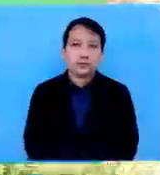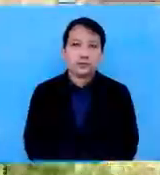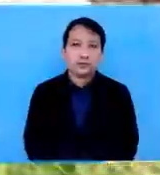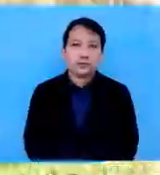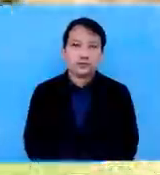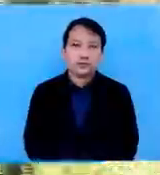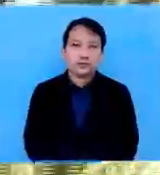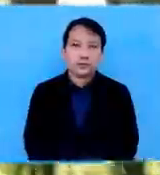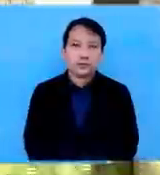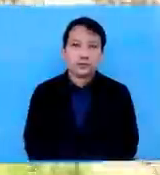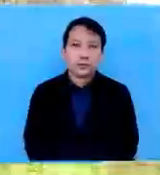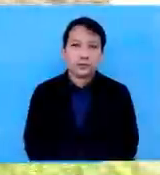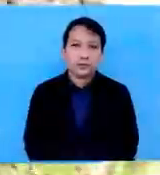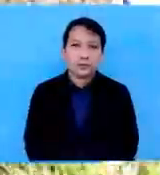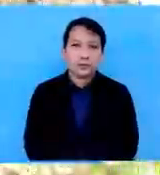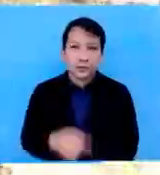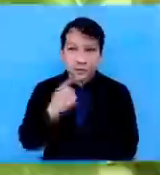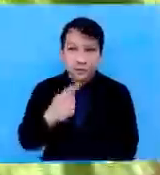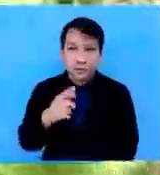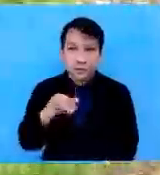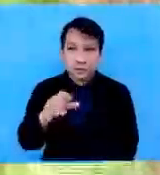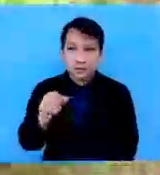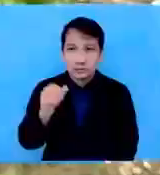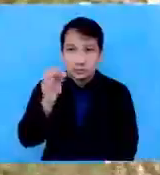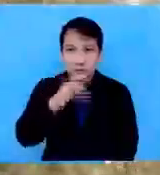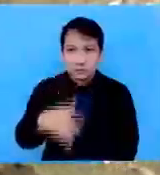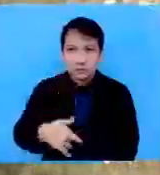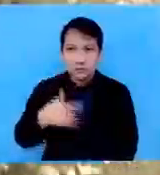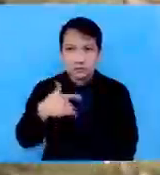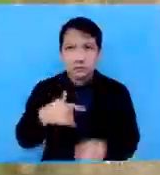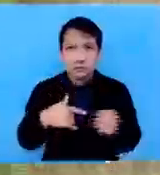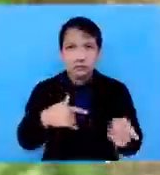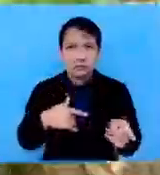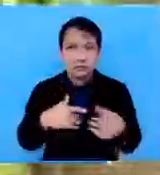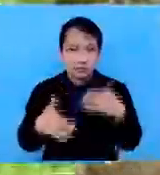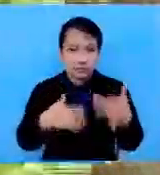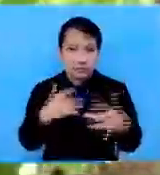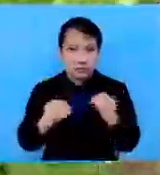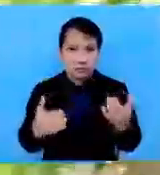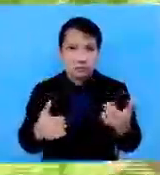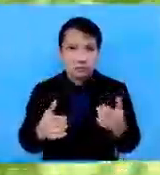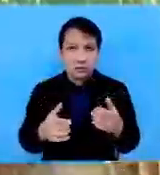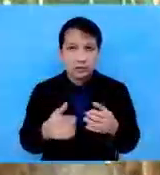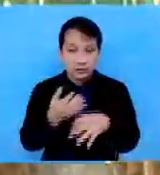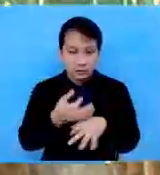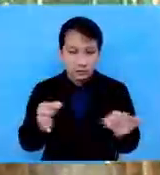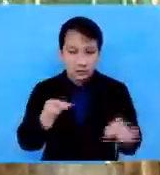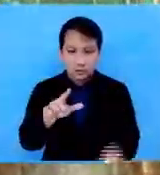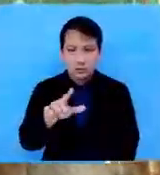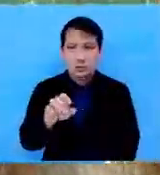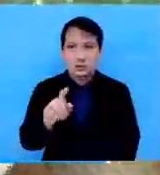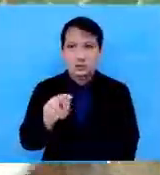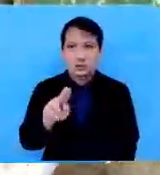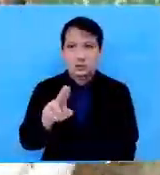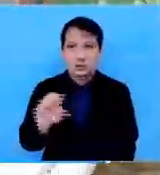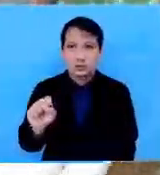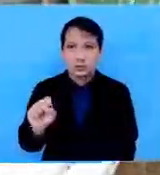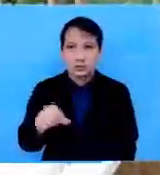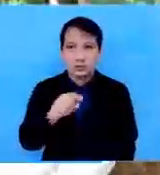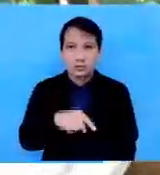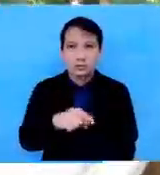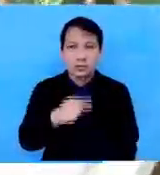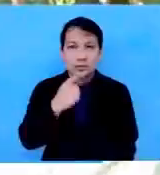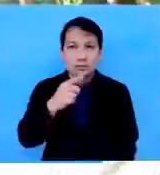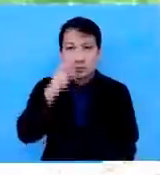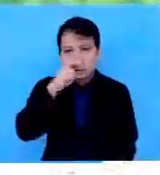Samgyup is life para sa maraming Pinoy. Pero hindi yan may enjoy kung walang unli lettuce. Nakilala ng News 5 ang